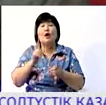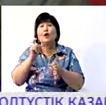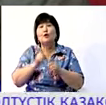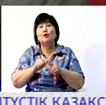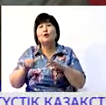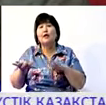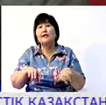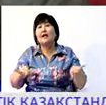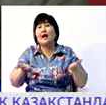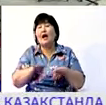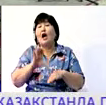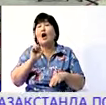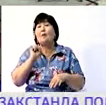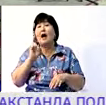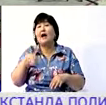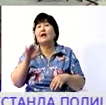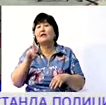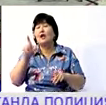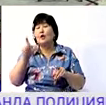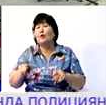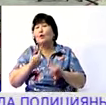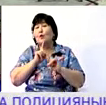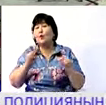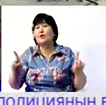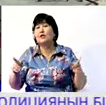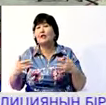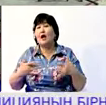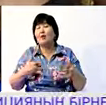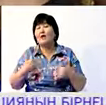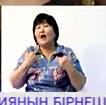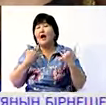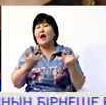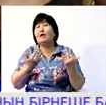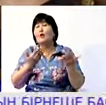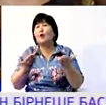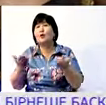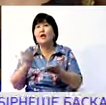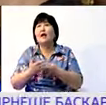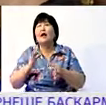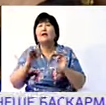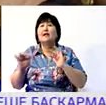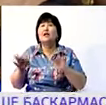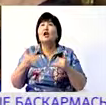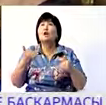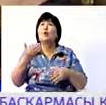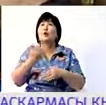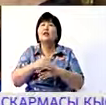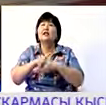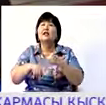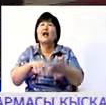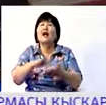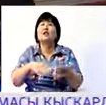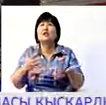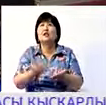ісі қабысқан ақындар өзгеше өнерлерімен қатар әр өңірде қайырымдылық көрсетіп келеді. Ізгі шара бұл кеште де жалғасын